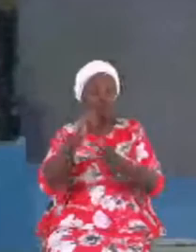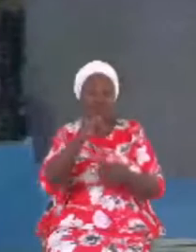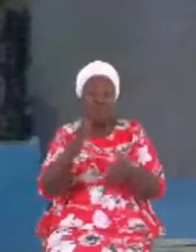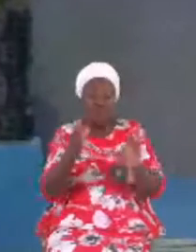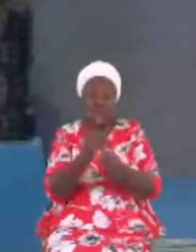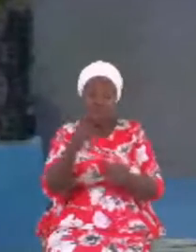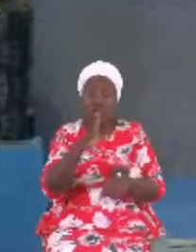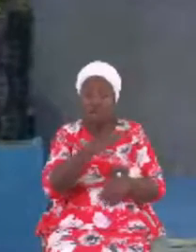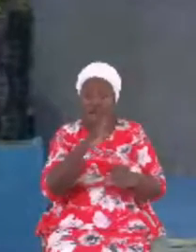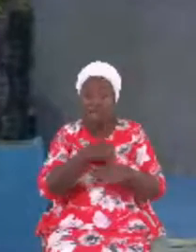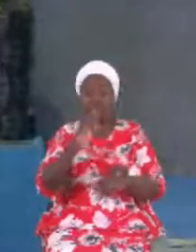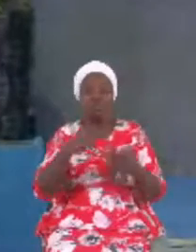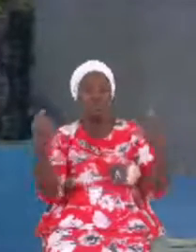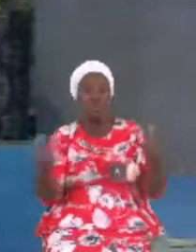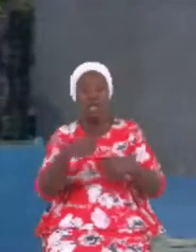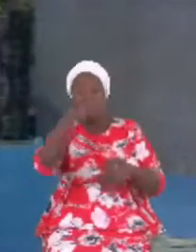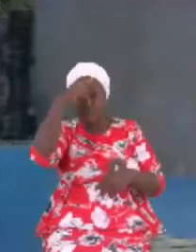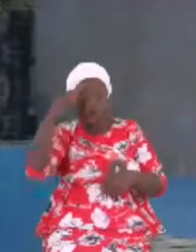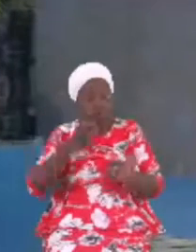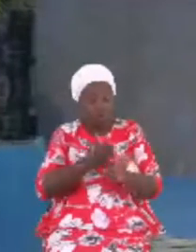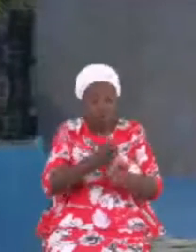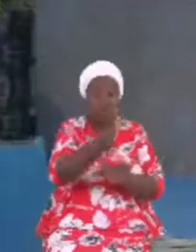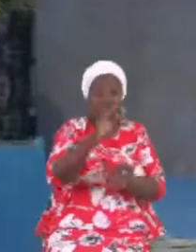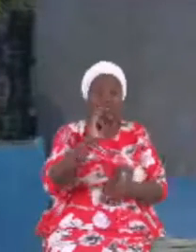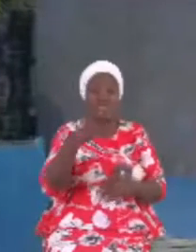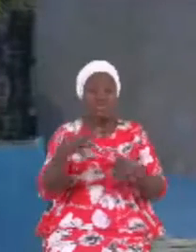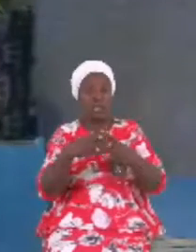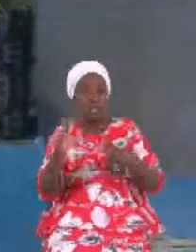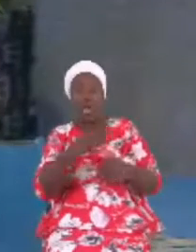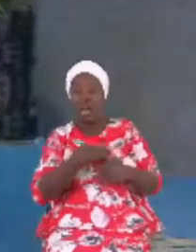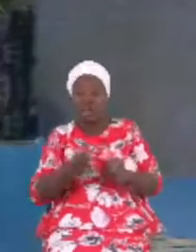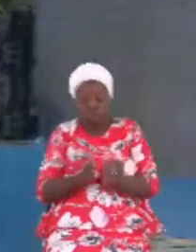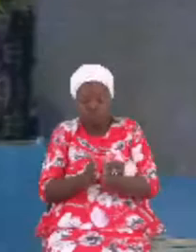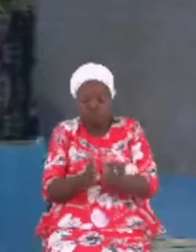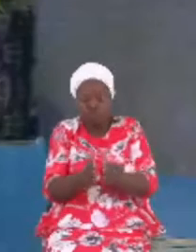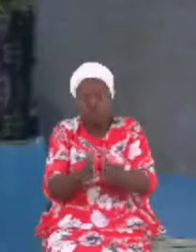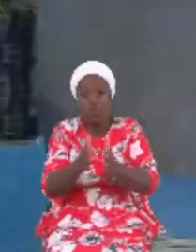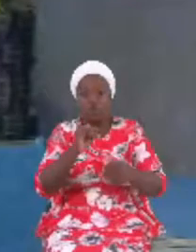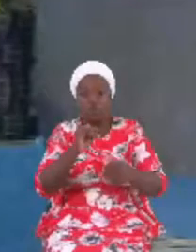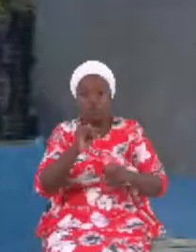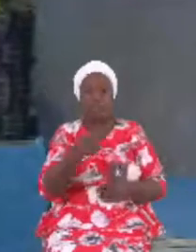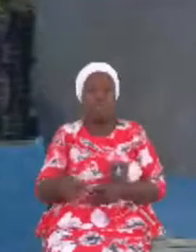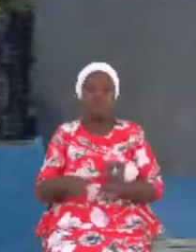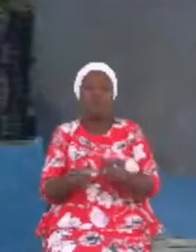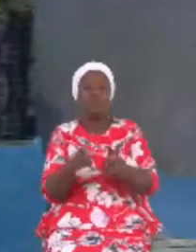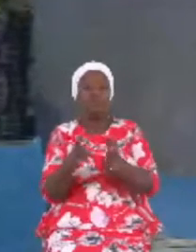ne peut pas t'accepter toi et tes péchés. Parce que étroite est la porte, resserrer le chemin.